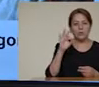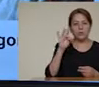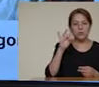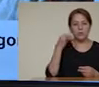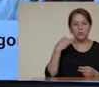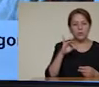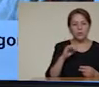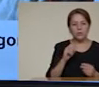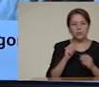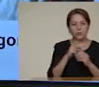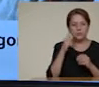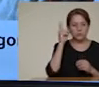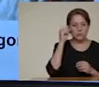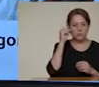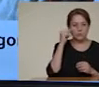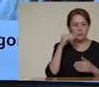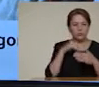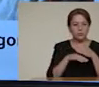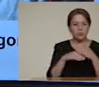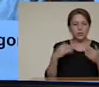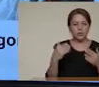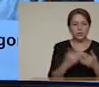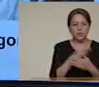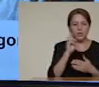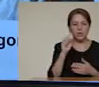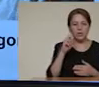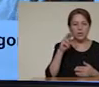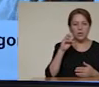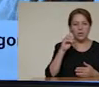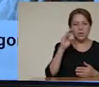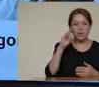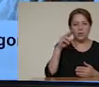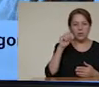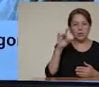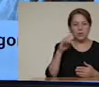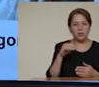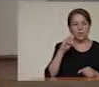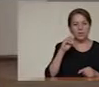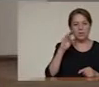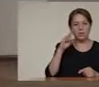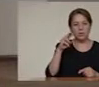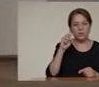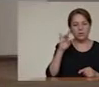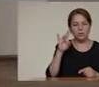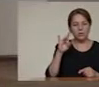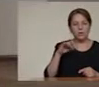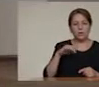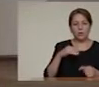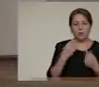13-chi rahnamoligi ostida yangi kalendar ishlab chiqiladi. Ushbu kalendar